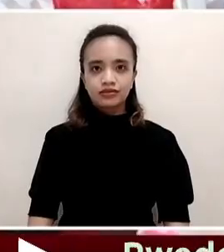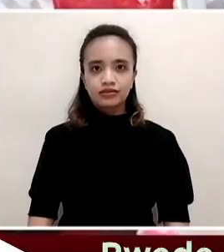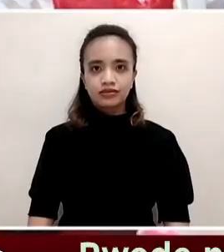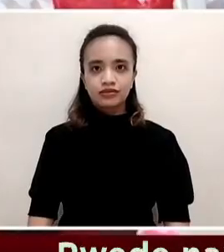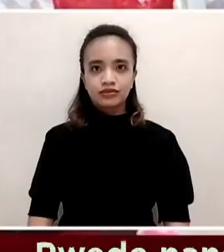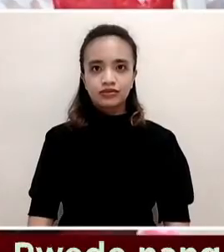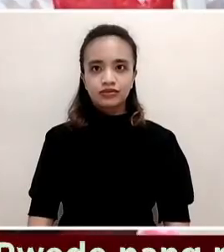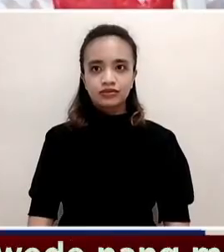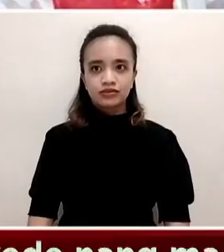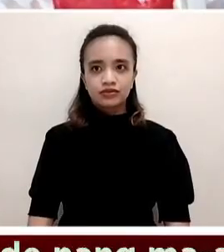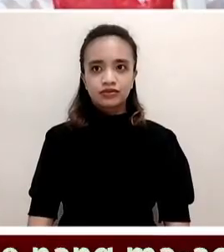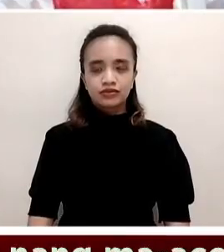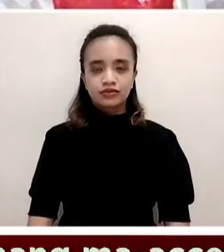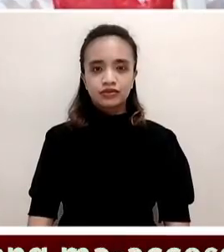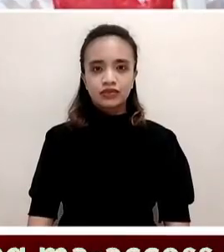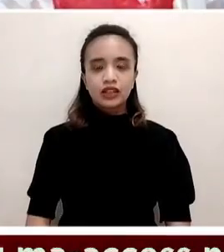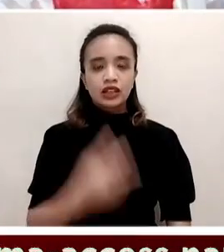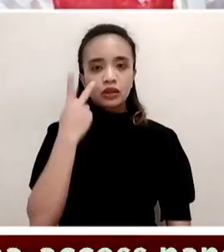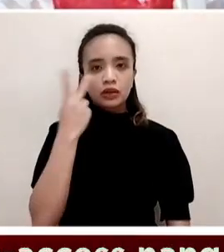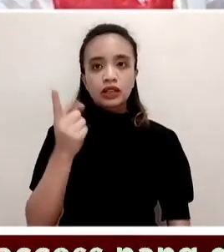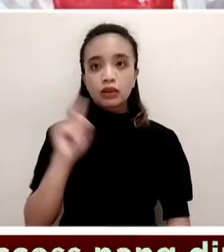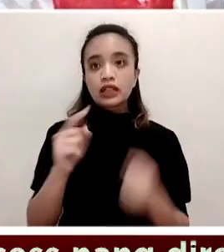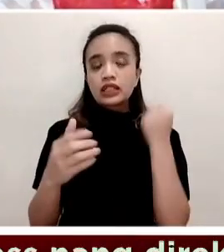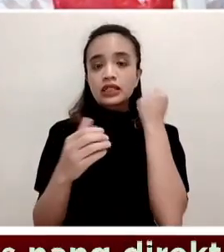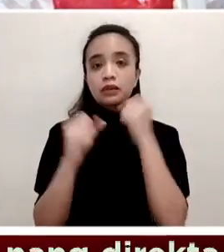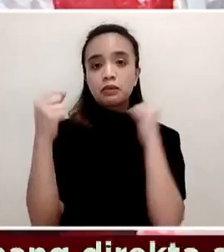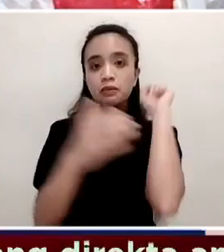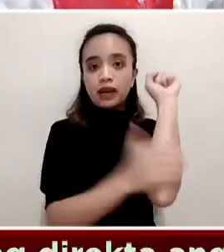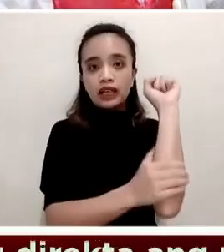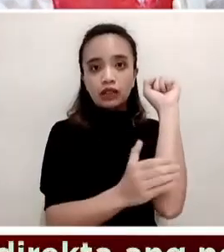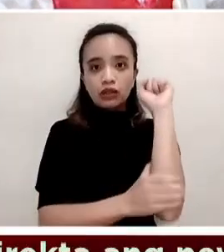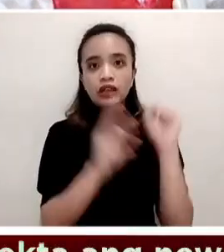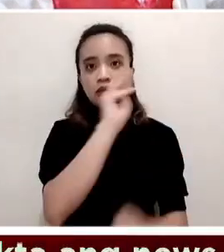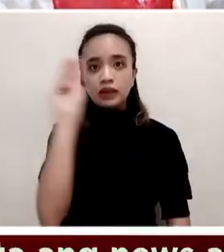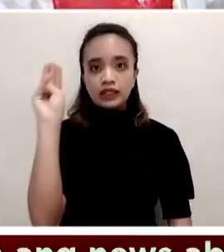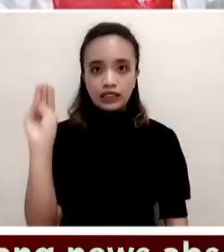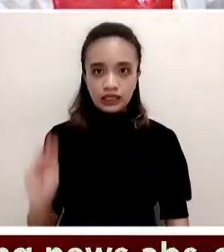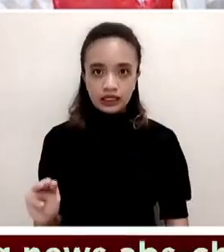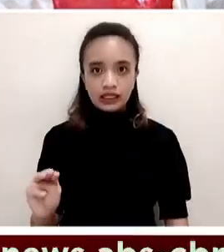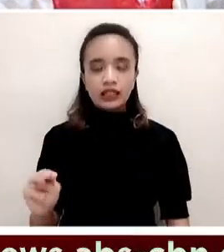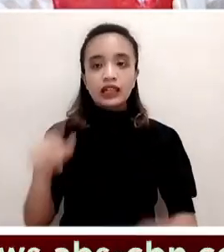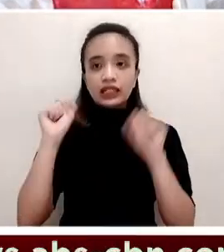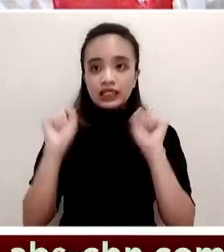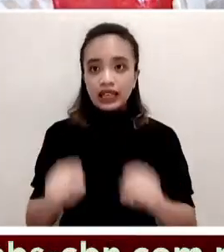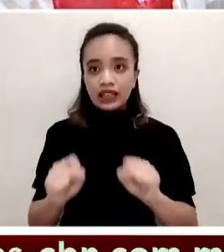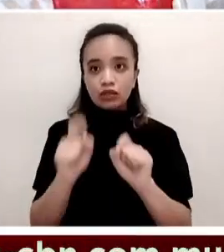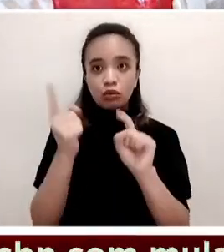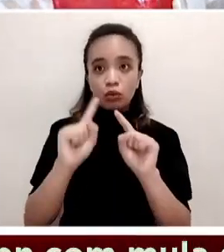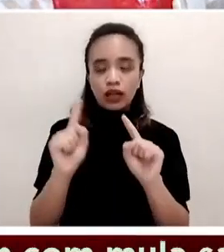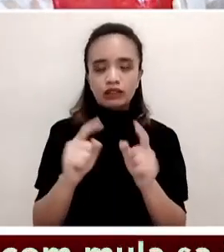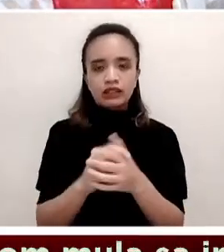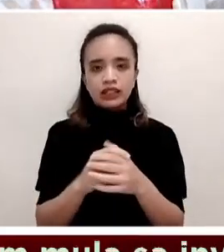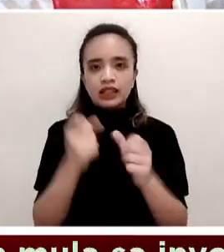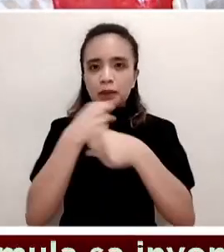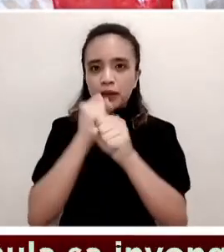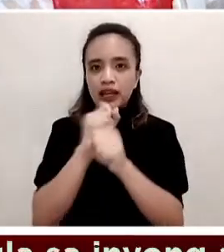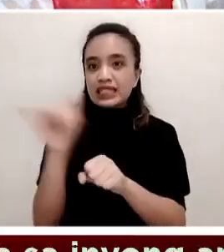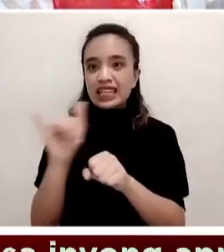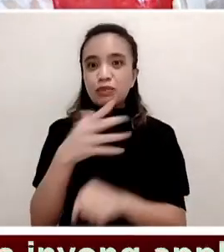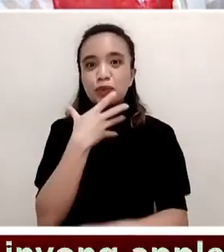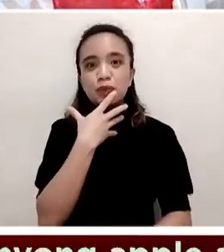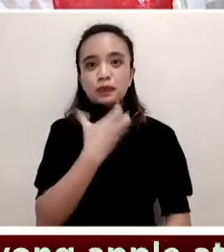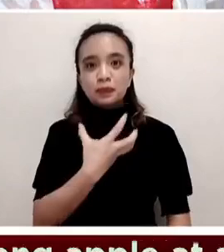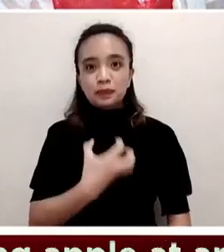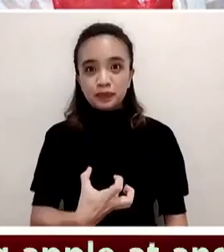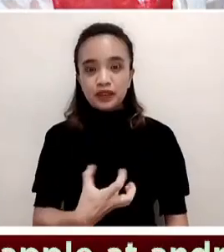Alvin, dito nga ito sa Sampaloc, Maynila. At bukod nga sa palit kulay, Alvin, kaya nilang i-customize pati ang itsura ni Santa Claus.